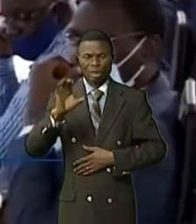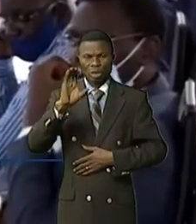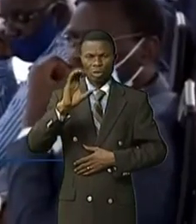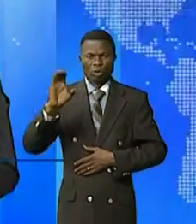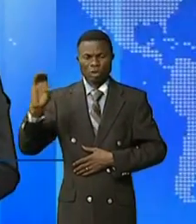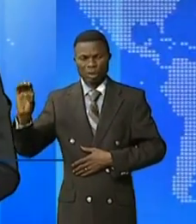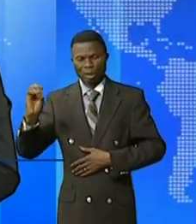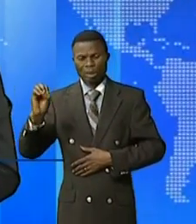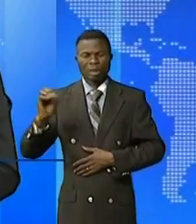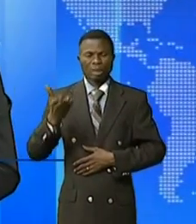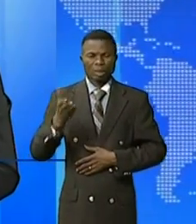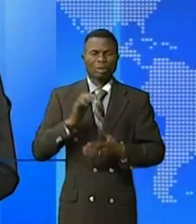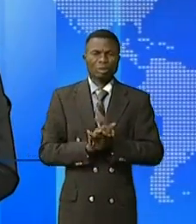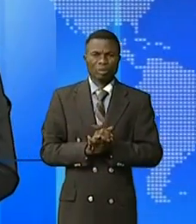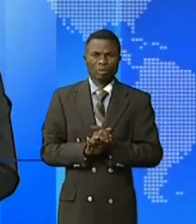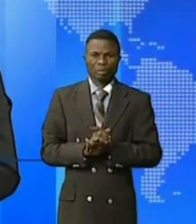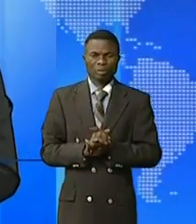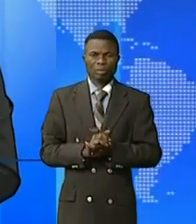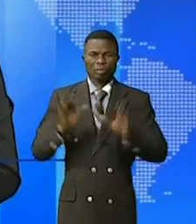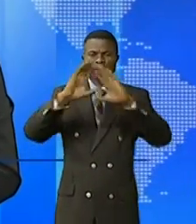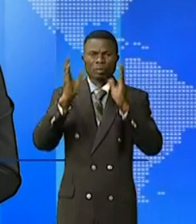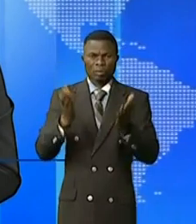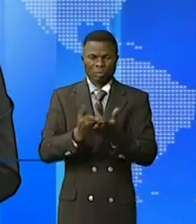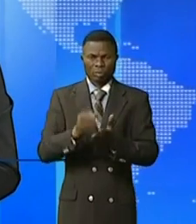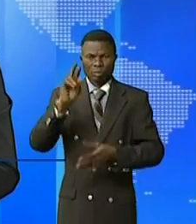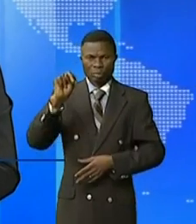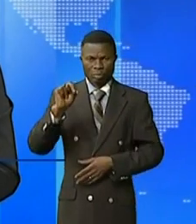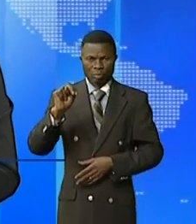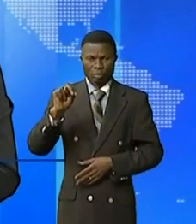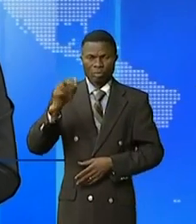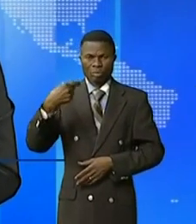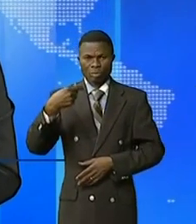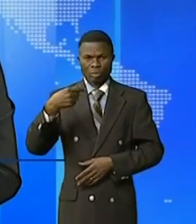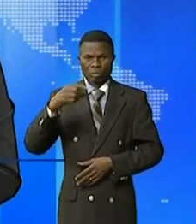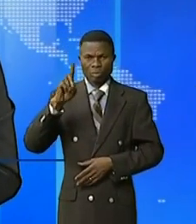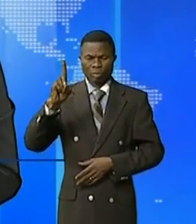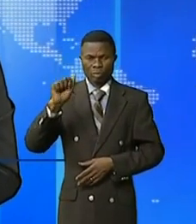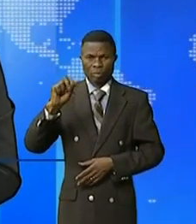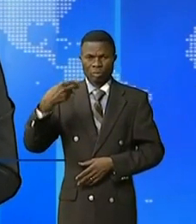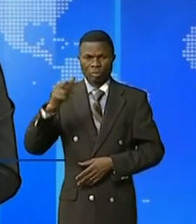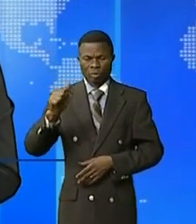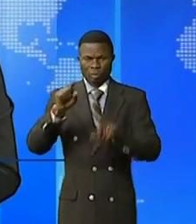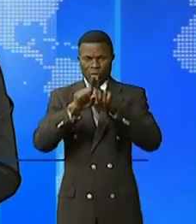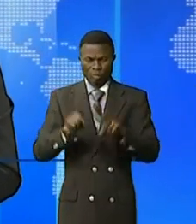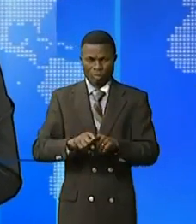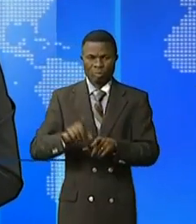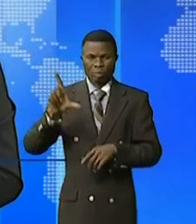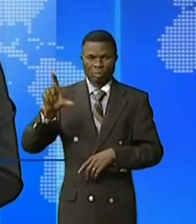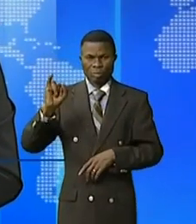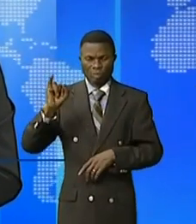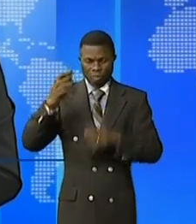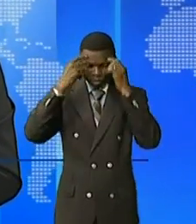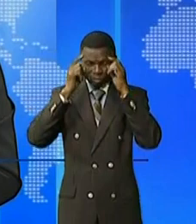CNCS. Les communautés Ngwaka et Ngwandi dans la province du Sud Kivu, du Sud Ubangi plutôt, ont